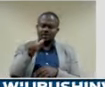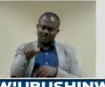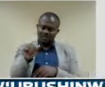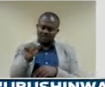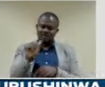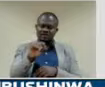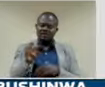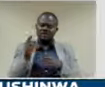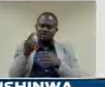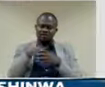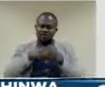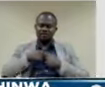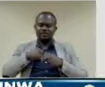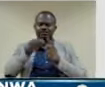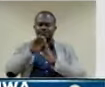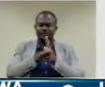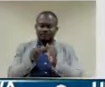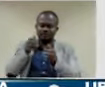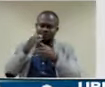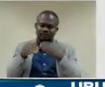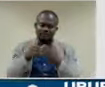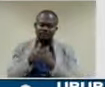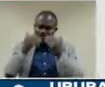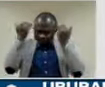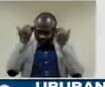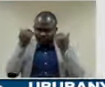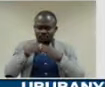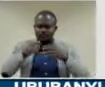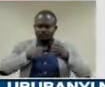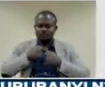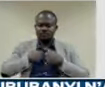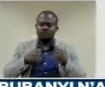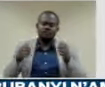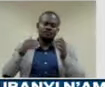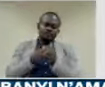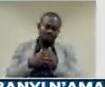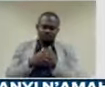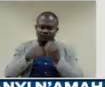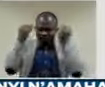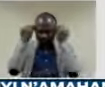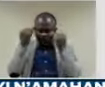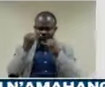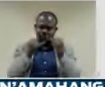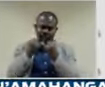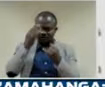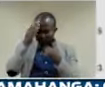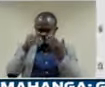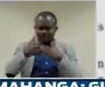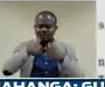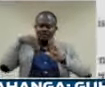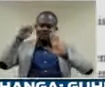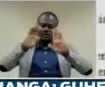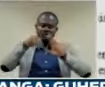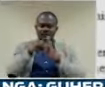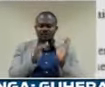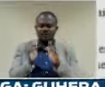Aloyse Ntiwiragabo ni umwe mu banyarwanda bari ku rutonde rw'abakurikiranyweho n'ubutabera mu Rwanda ndetse n'ubutabera mpuzamahanga kubera kugira uruhare mu itegurwa